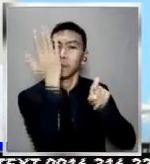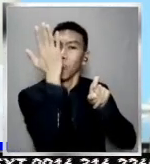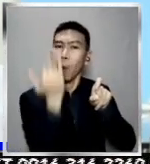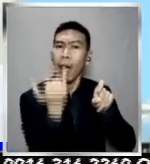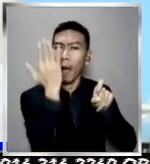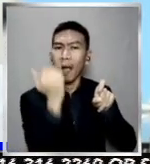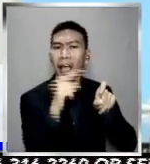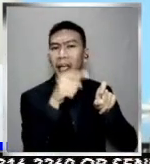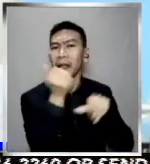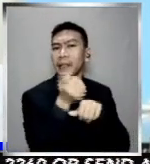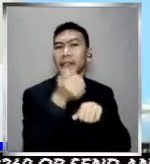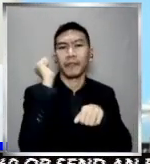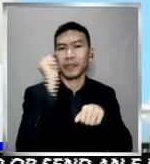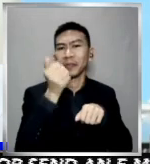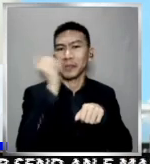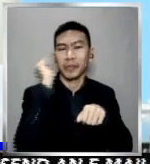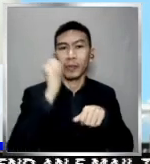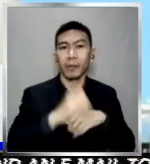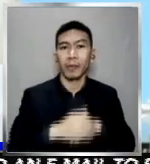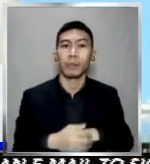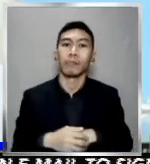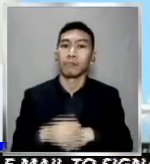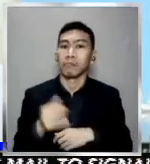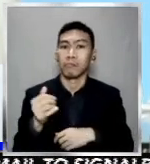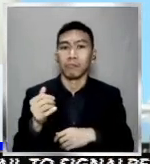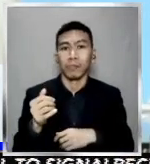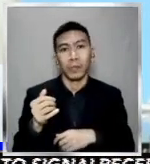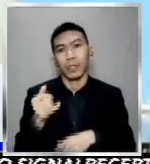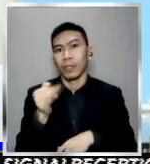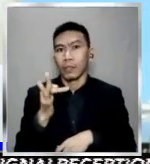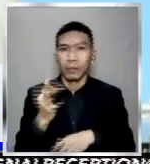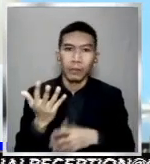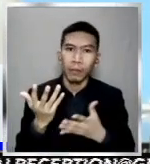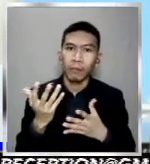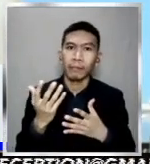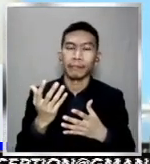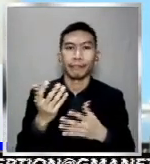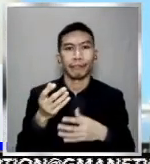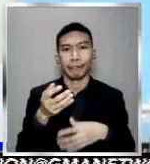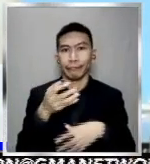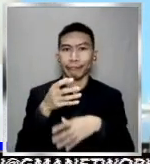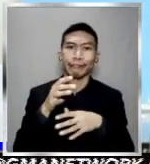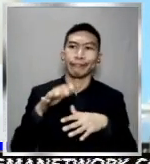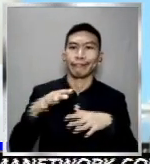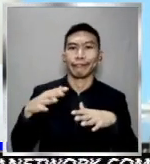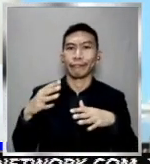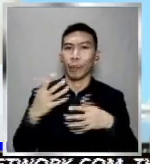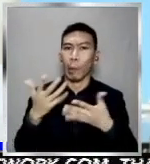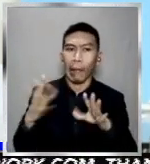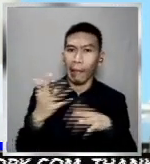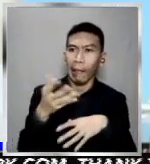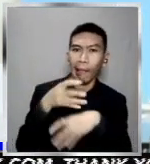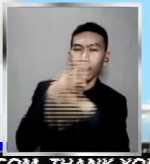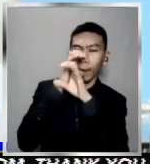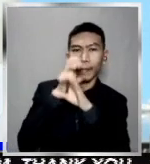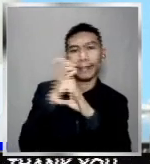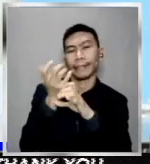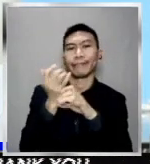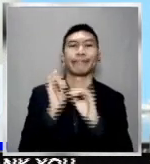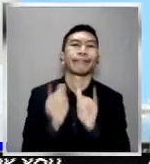nila. Pagka hindi ko ganunin, hindi ko higpitan, walang mangyayari. Ako dito, hirap na